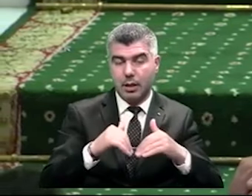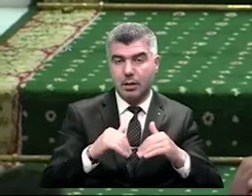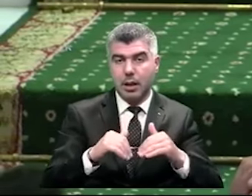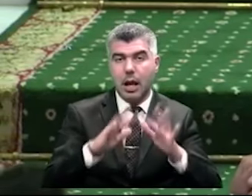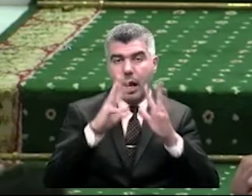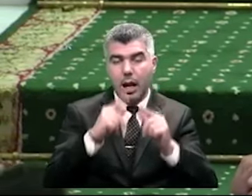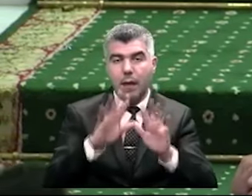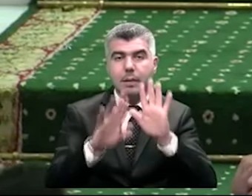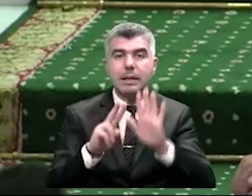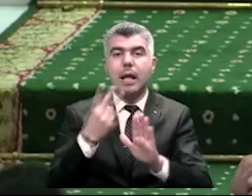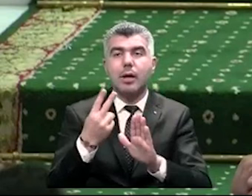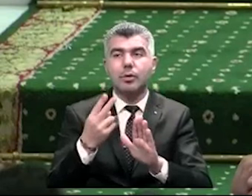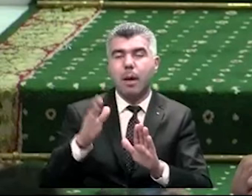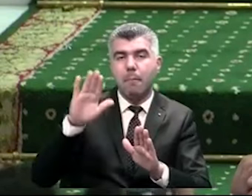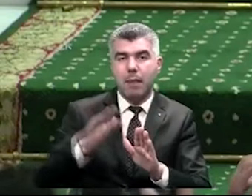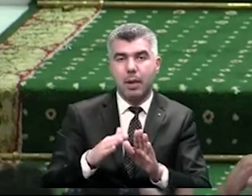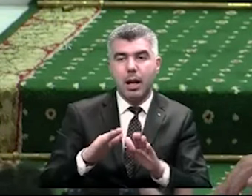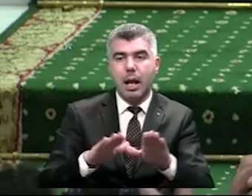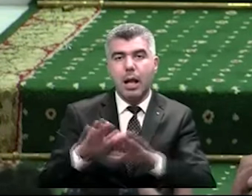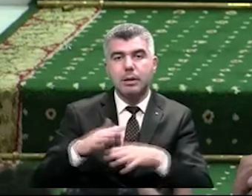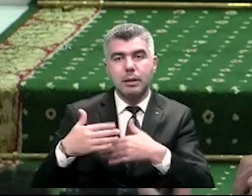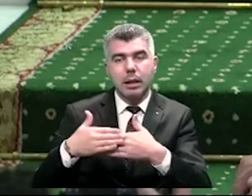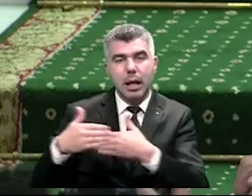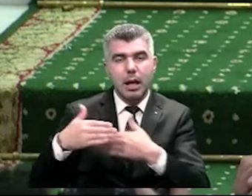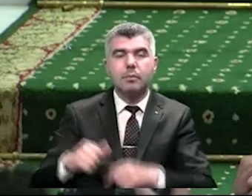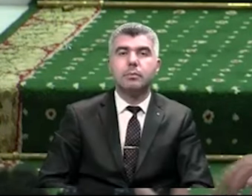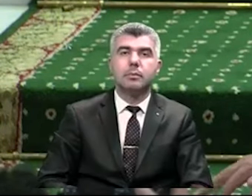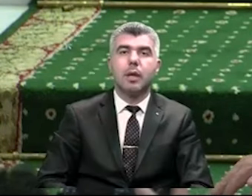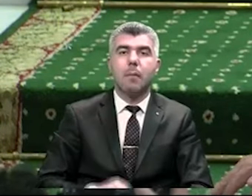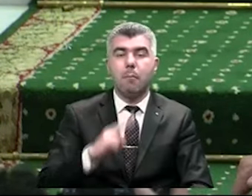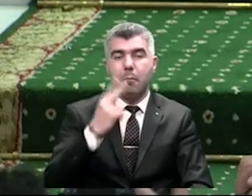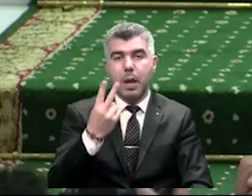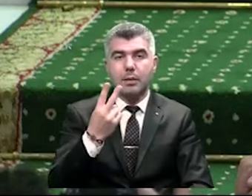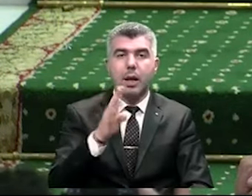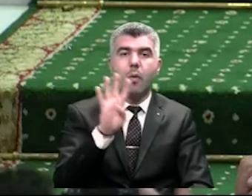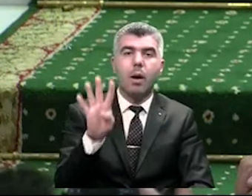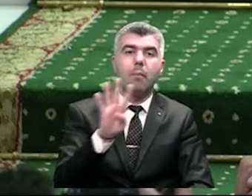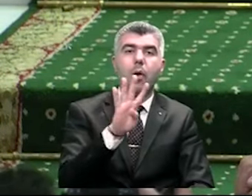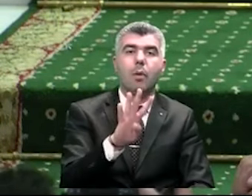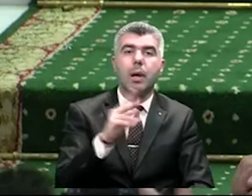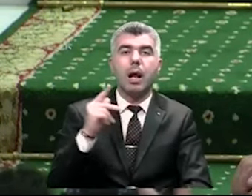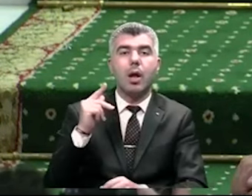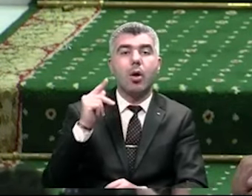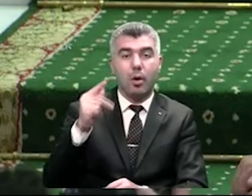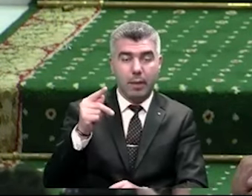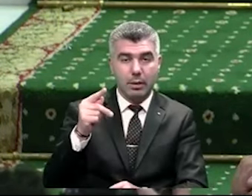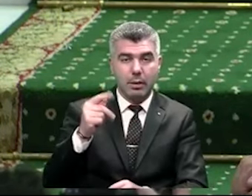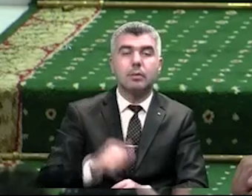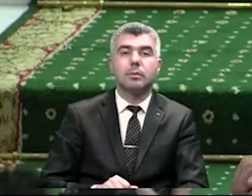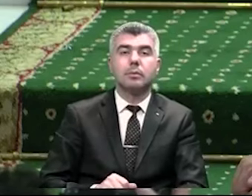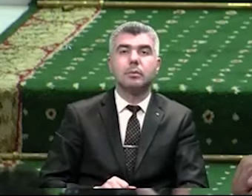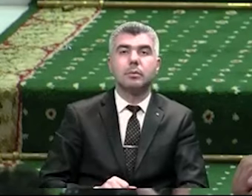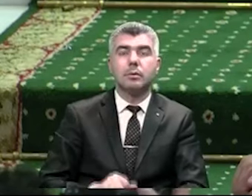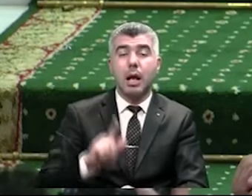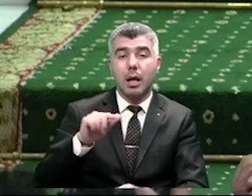12 الرابطه بين بني ملال وتنغير عبر ايمل شيل على طول 244 كل واللي تدخل كذلك في